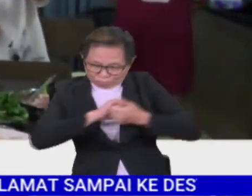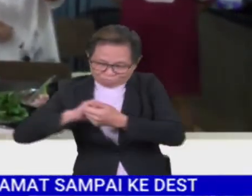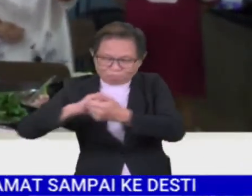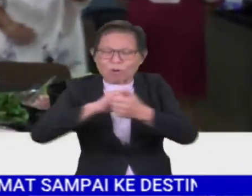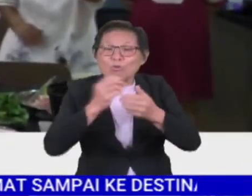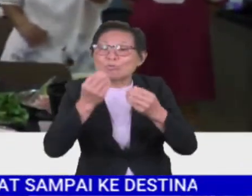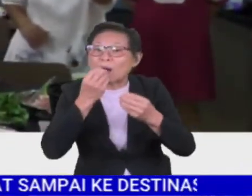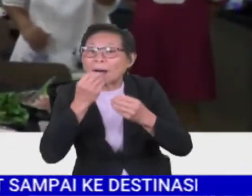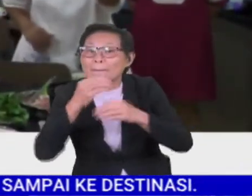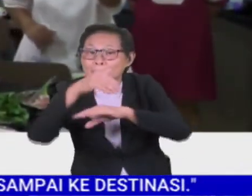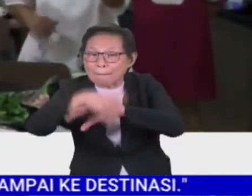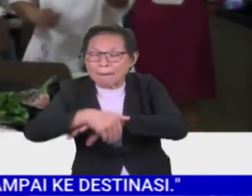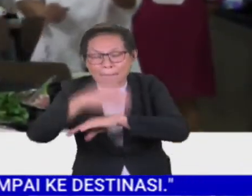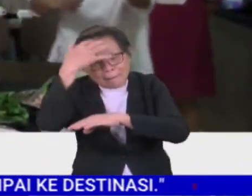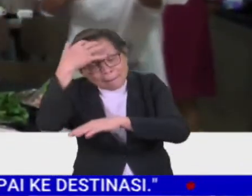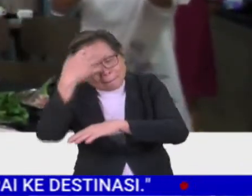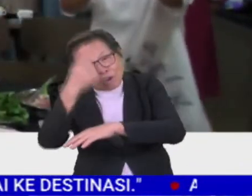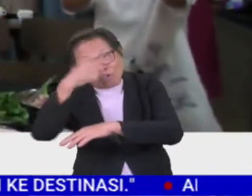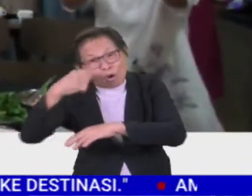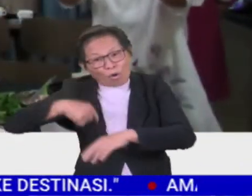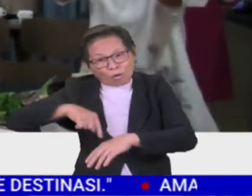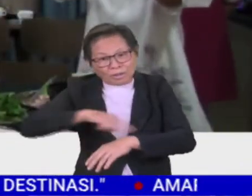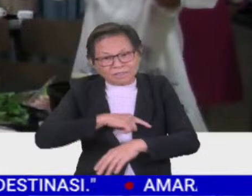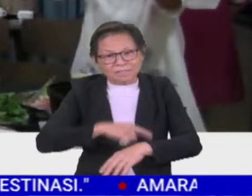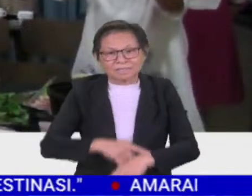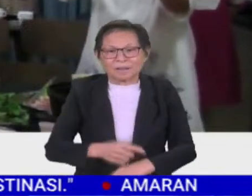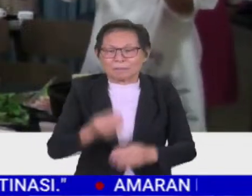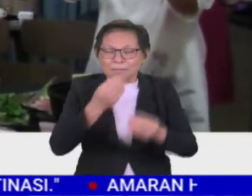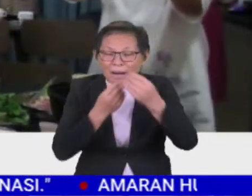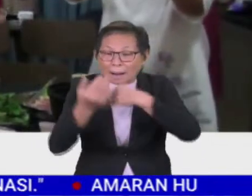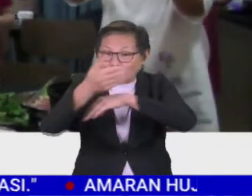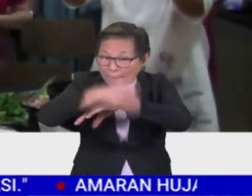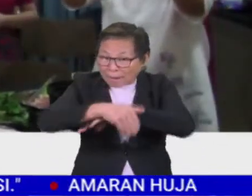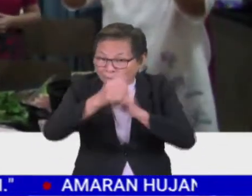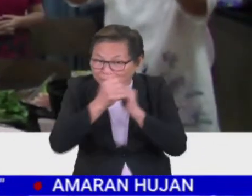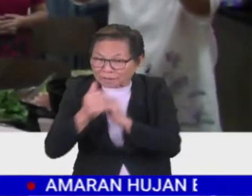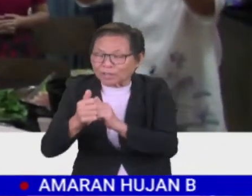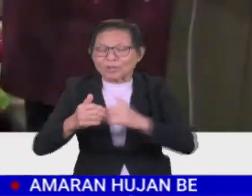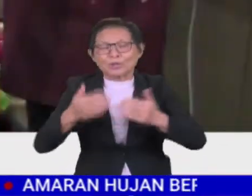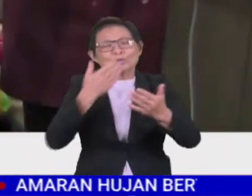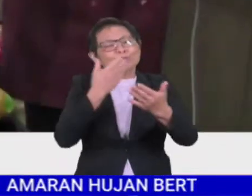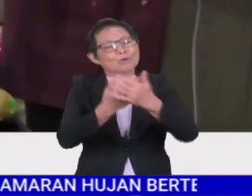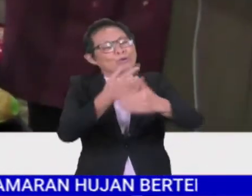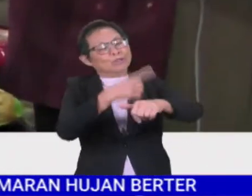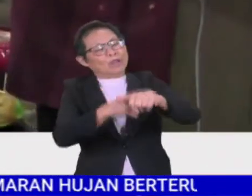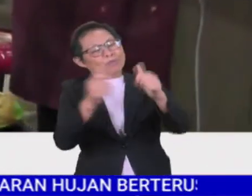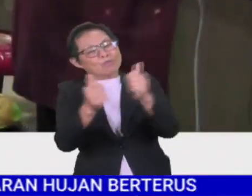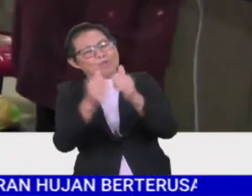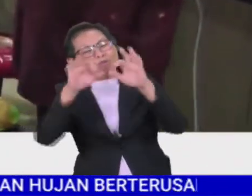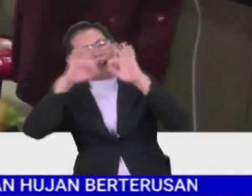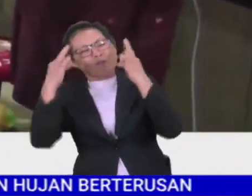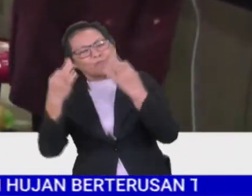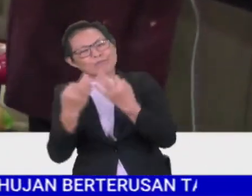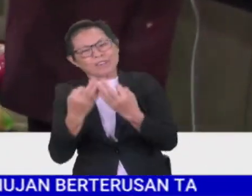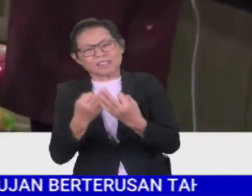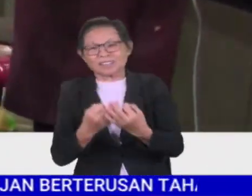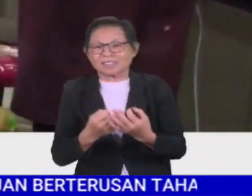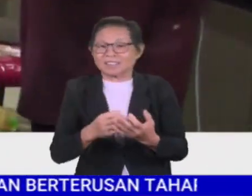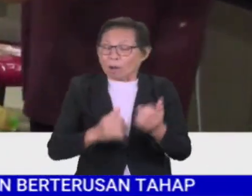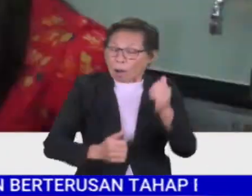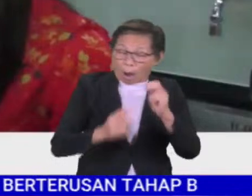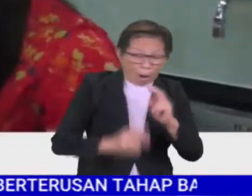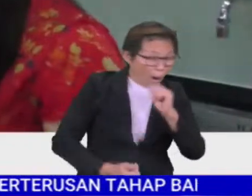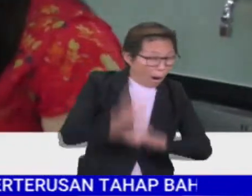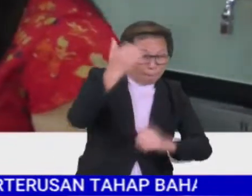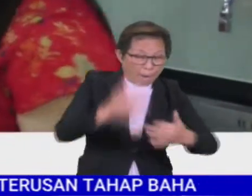is very memory voice like to having this very good time before family lah ini eh betapa